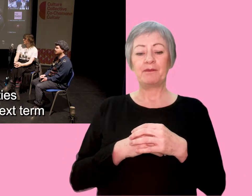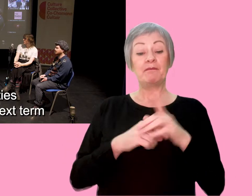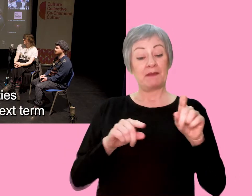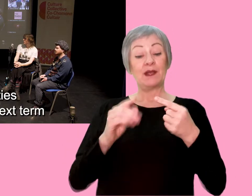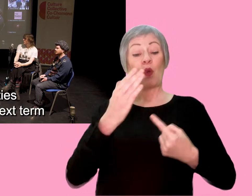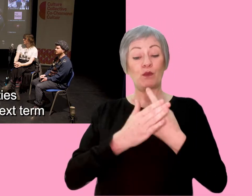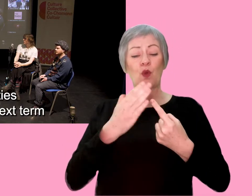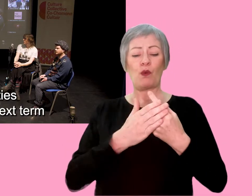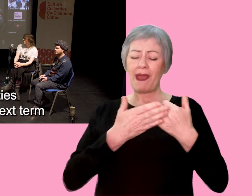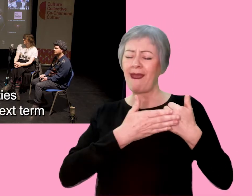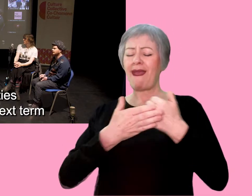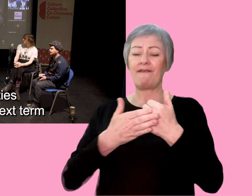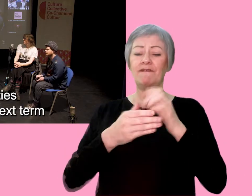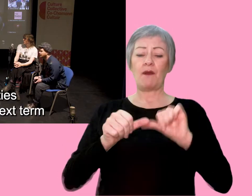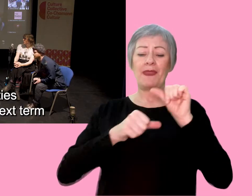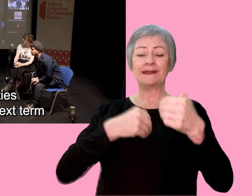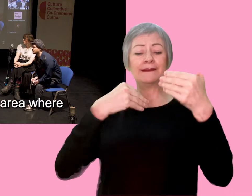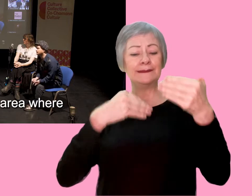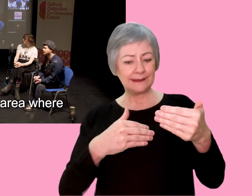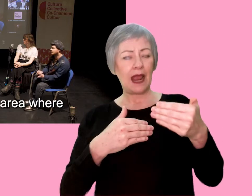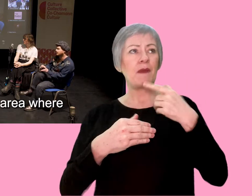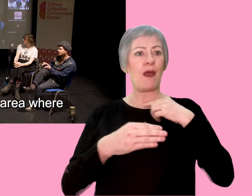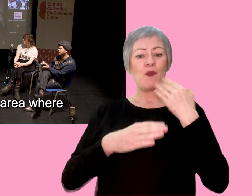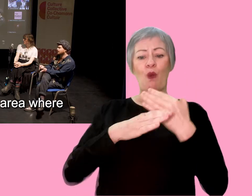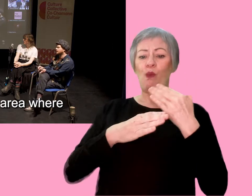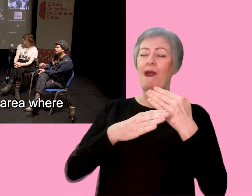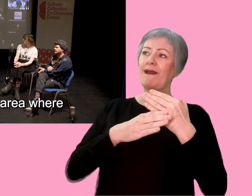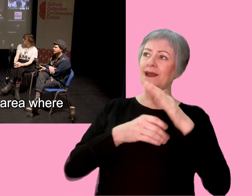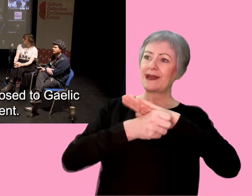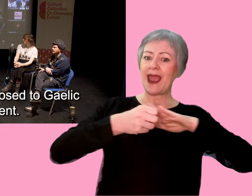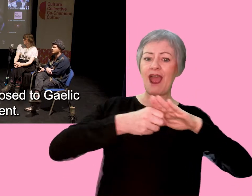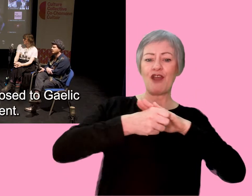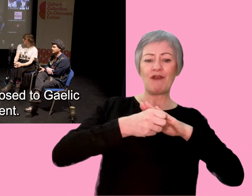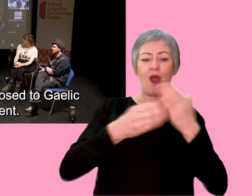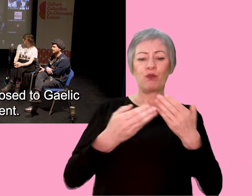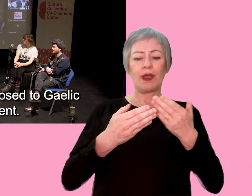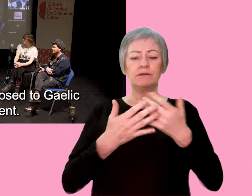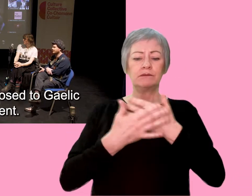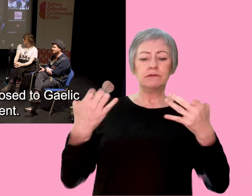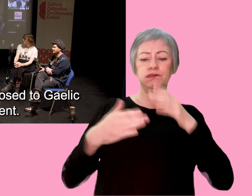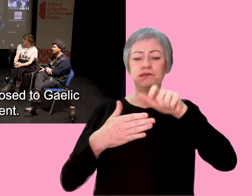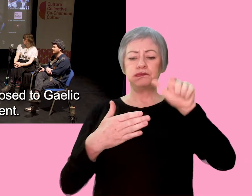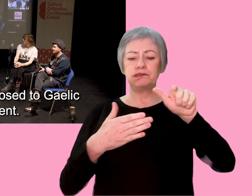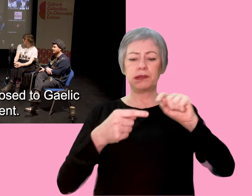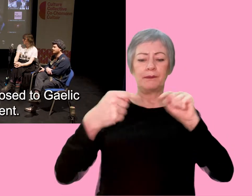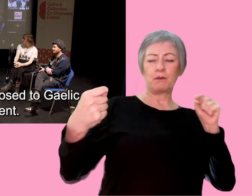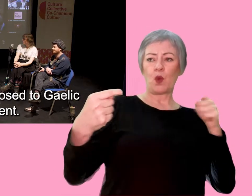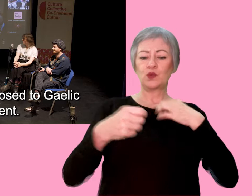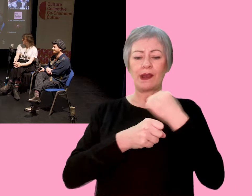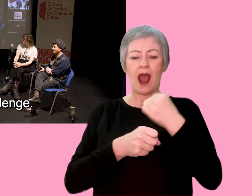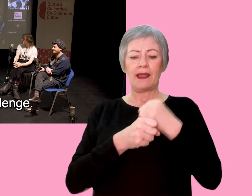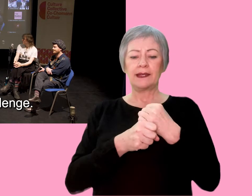Bij een karmenschen femel, en na herm, nam ik weer koper aan de skieren, voor een taar teunje en nui en